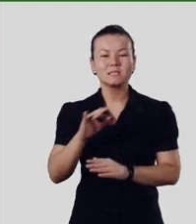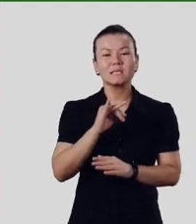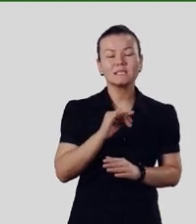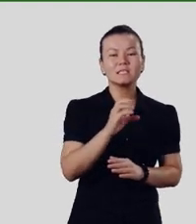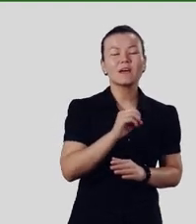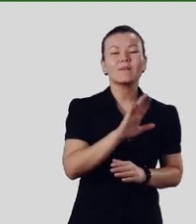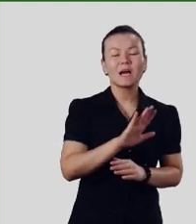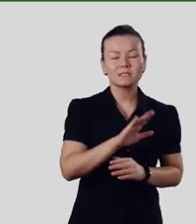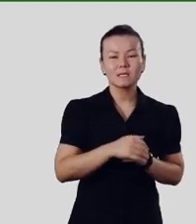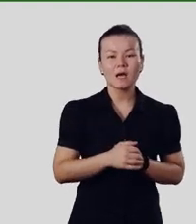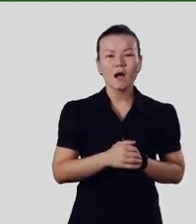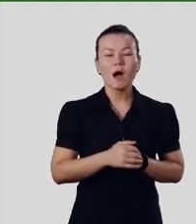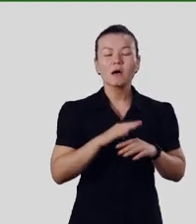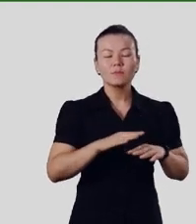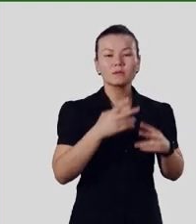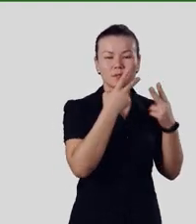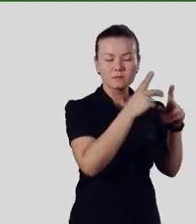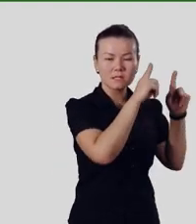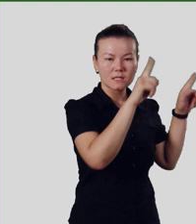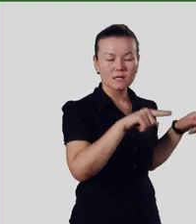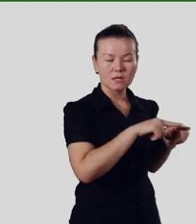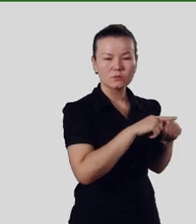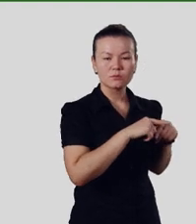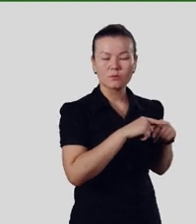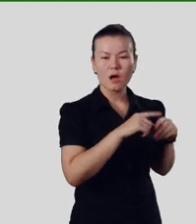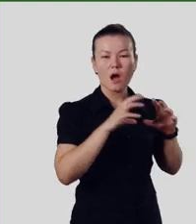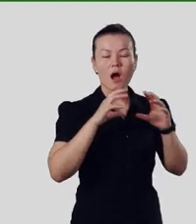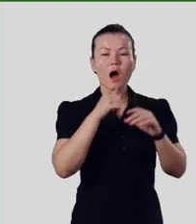Ребята, посмотрите внимательно на карту Африки.